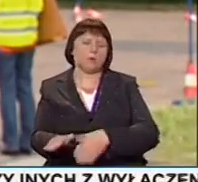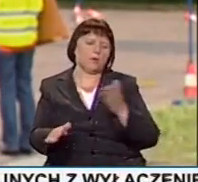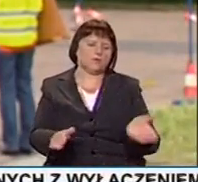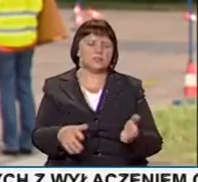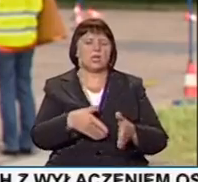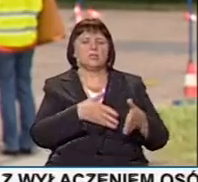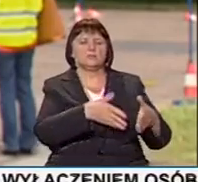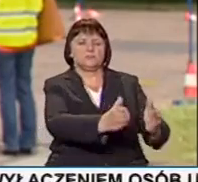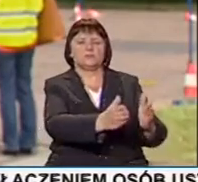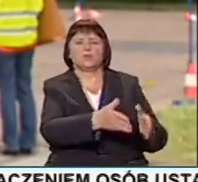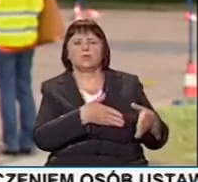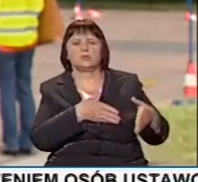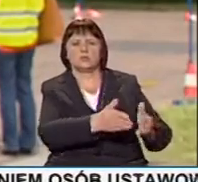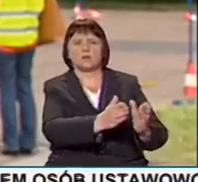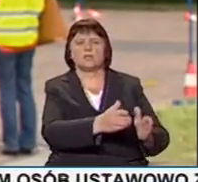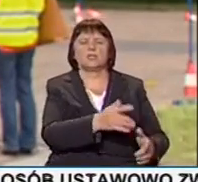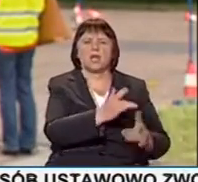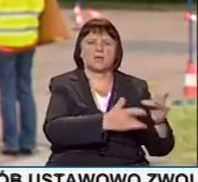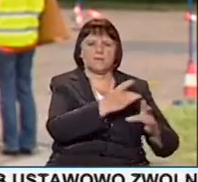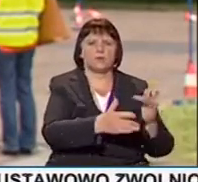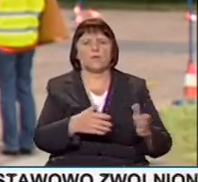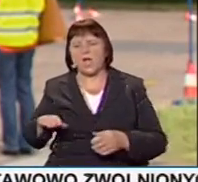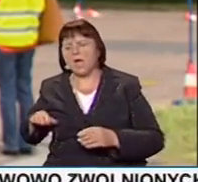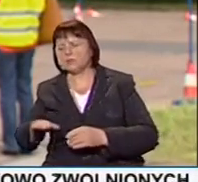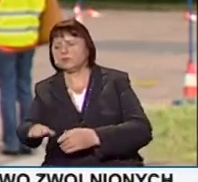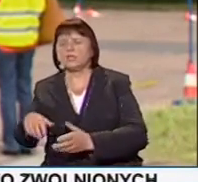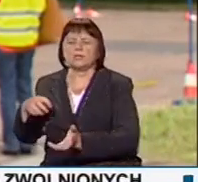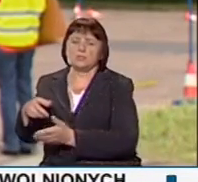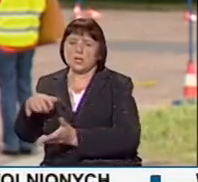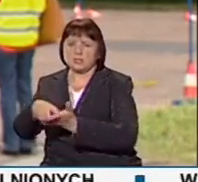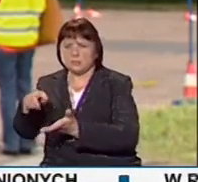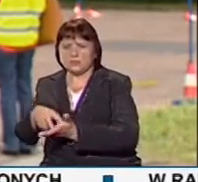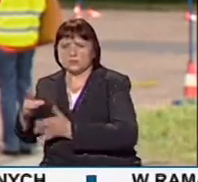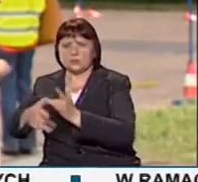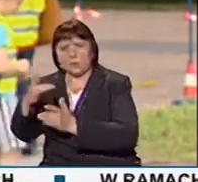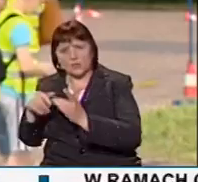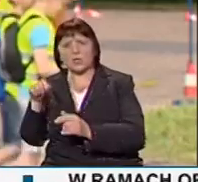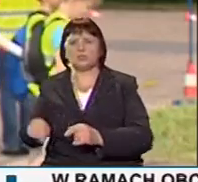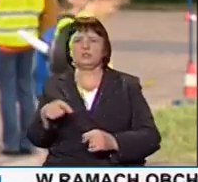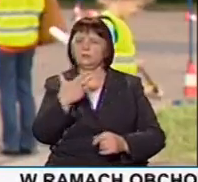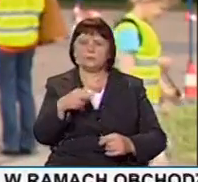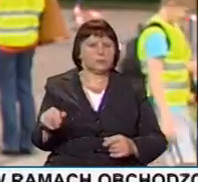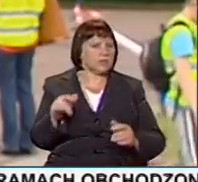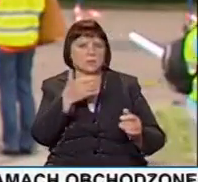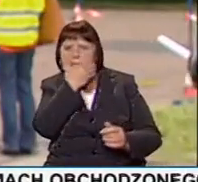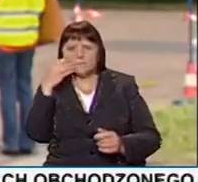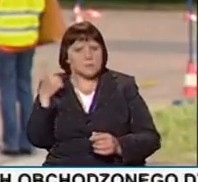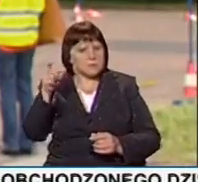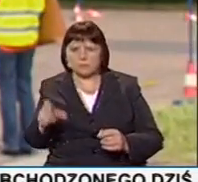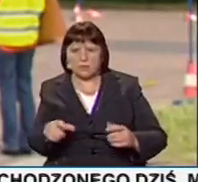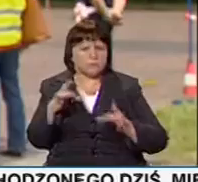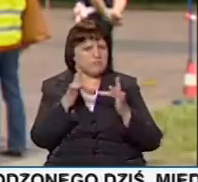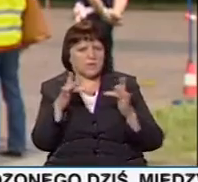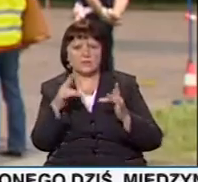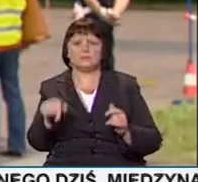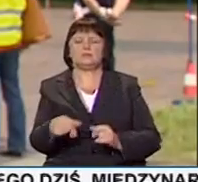stronie drogi drogę dla rowerów, po prawej stronie ciąg rowerowo-pieszy. I tutaj absolutnie rowerzysta nie miał racji, wjeżdżając na ten